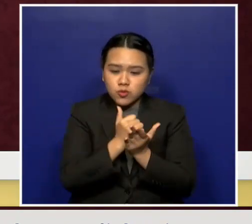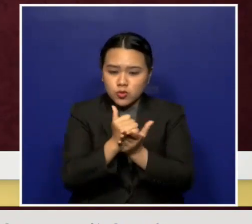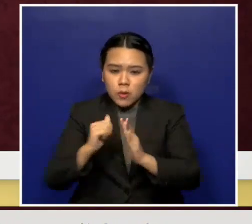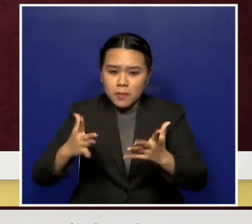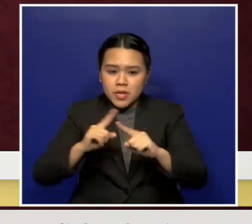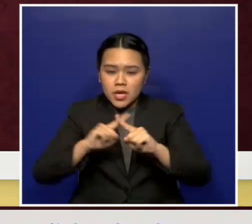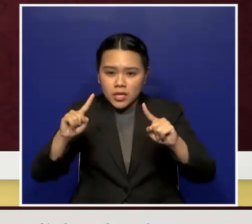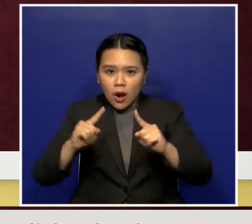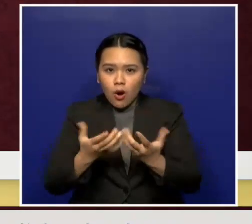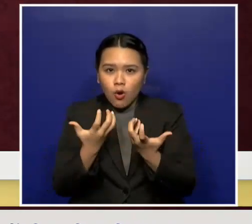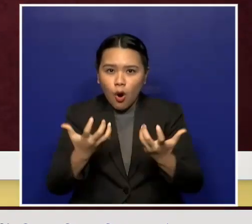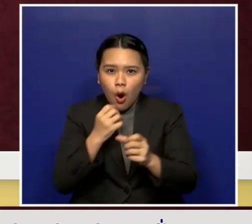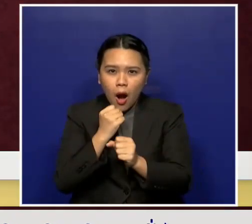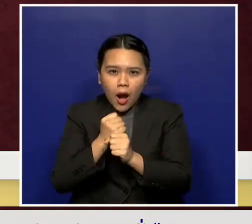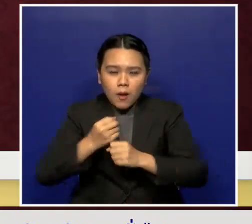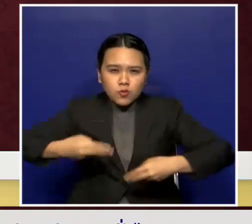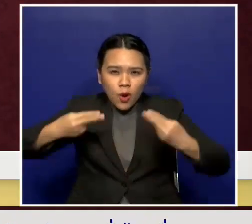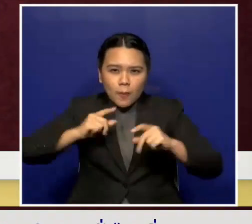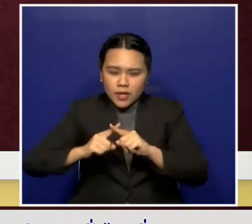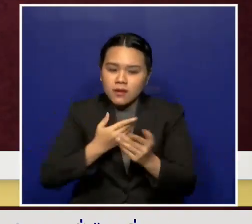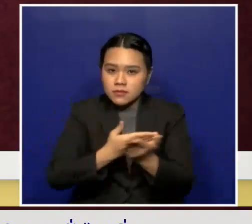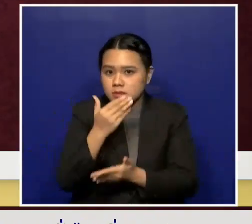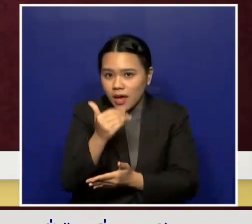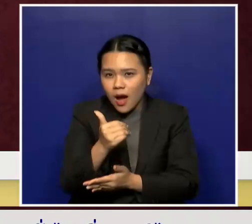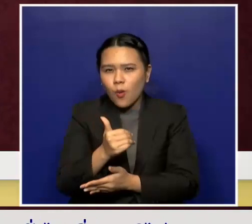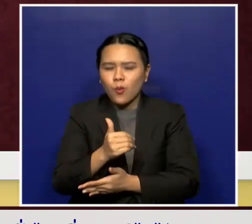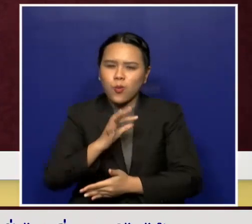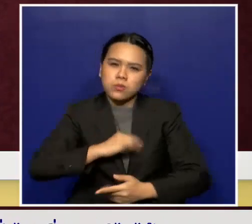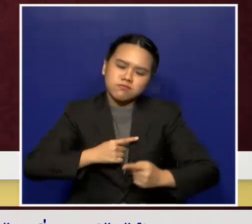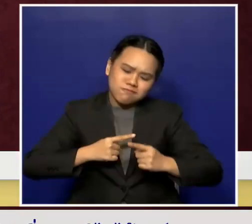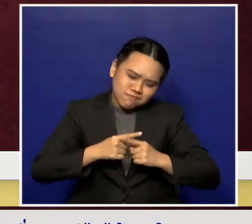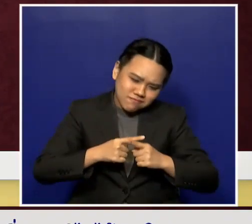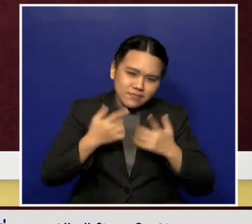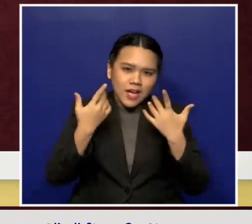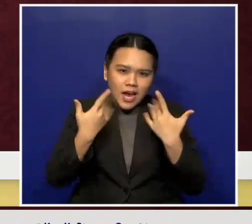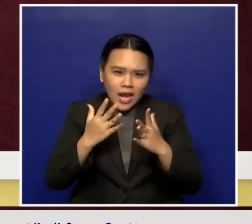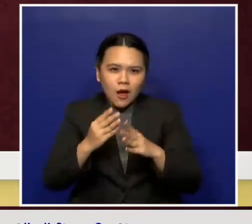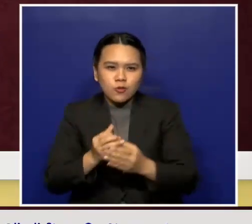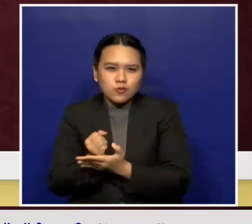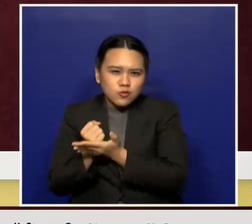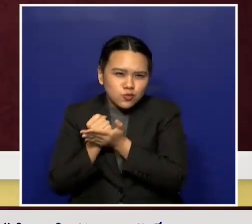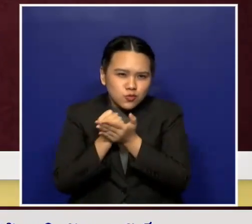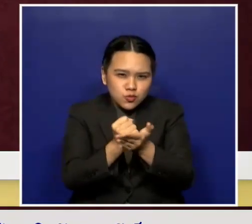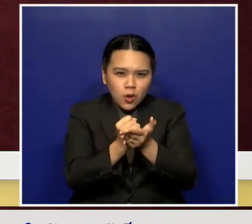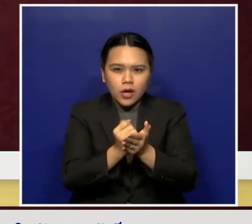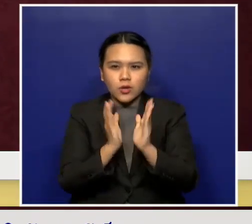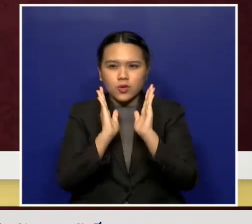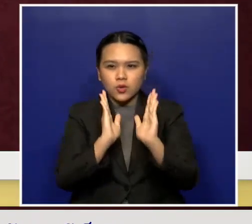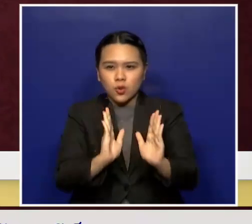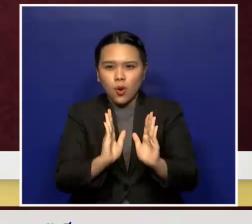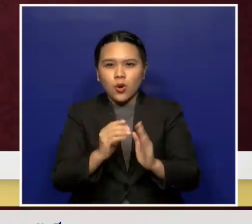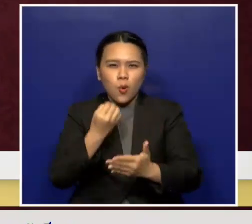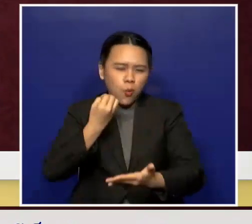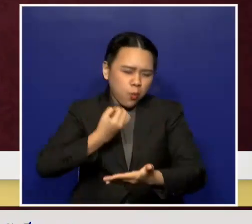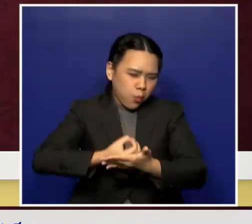อได้พี่น้องเอ้ยเจ็บปวดจริงๆและเอื้อเจ้าสัวมากที่สุดเจ้าสัวรวยจนจุกเล